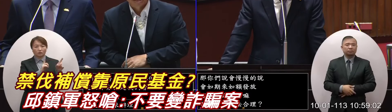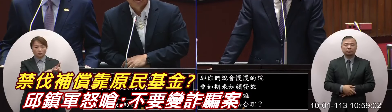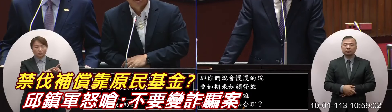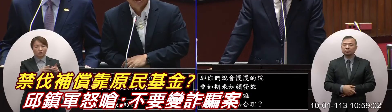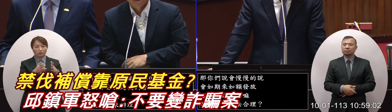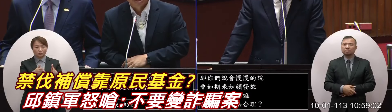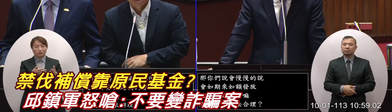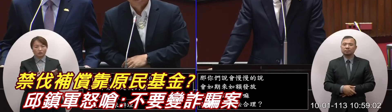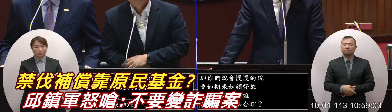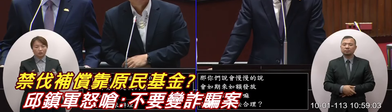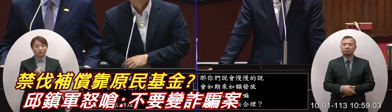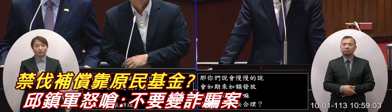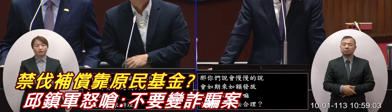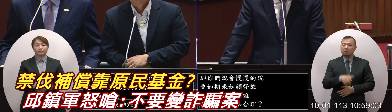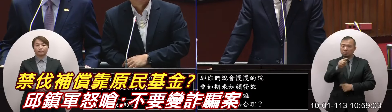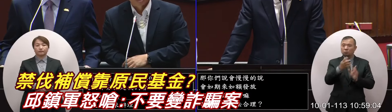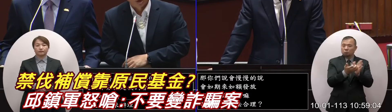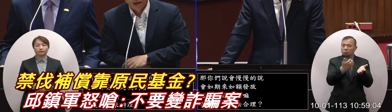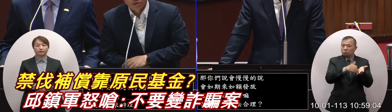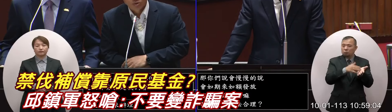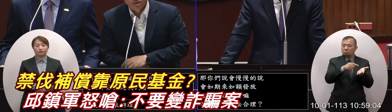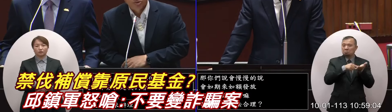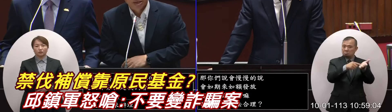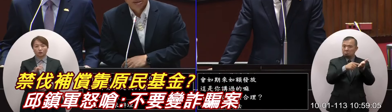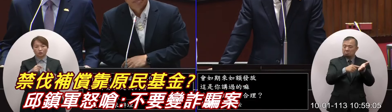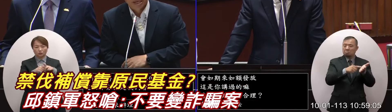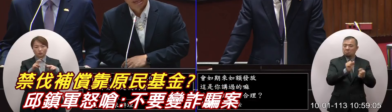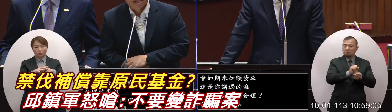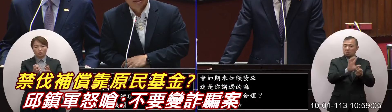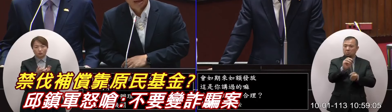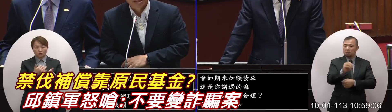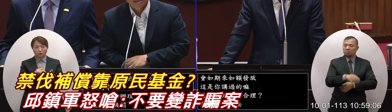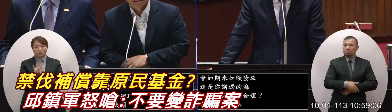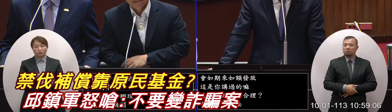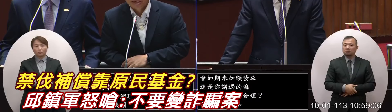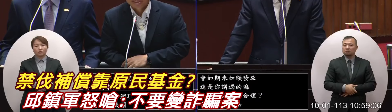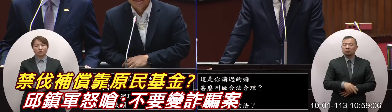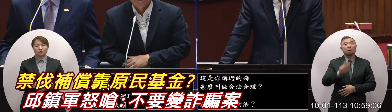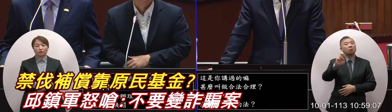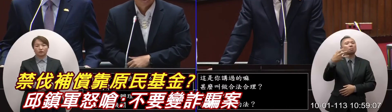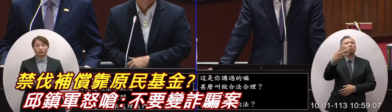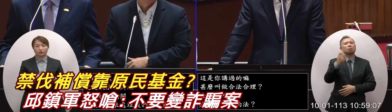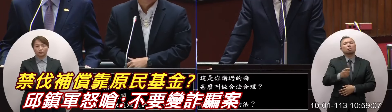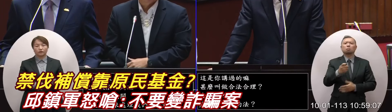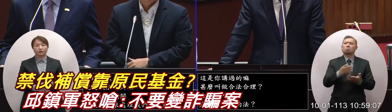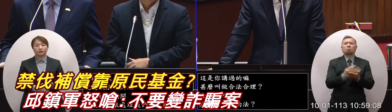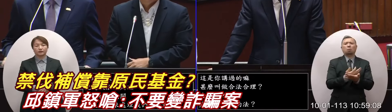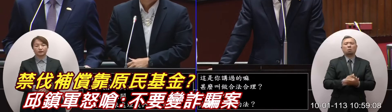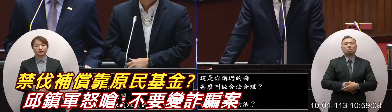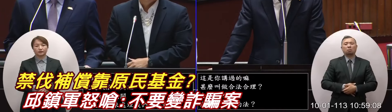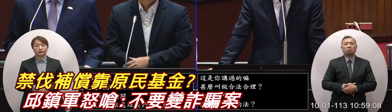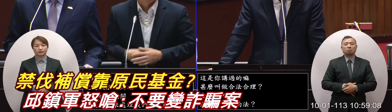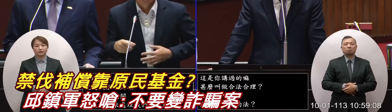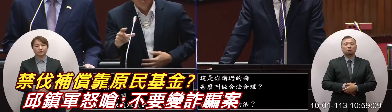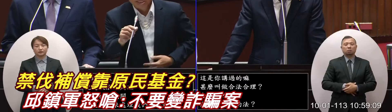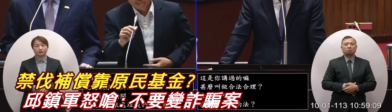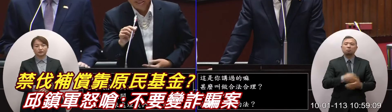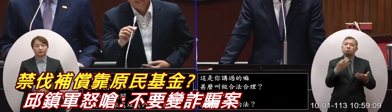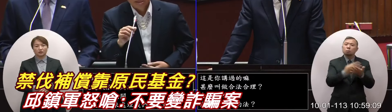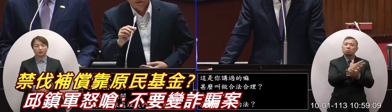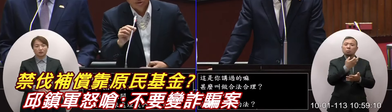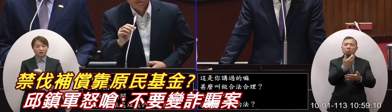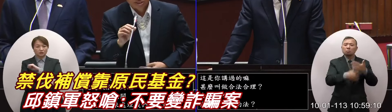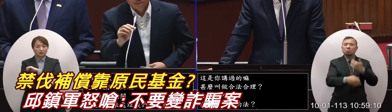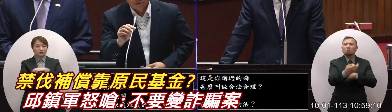们的政务。 那、啊、你有编预算吗？ 有、哎、公务预算编列 28亿嘛，对不对？ 是 够啊。那、啊、你剩下怎么办？ 我们基